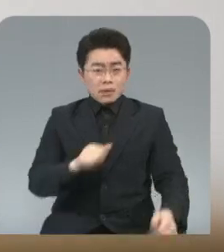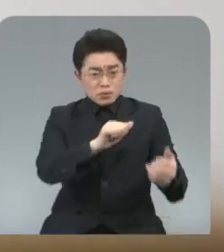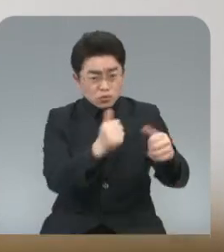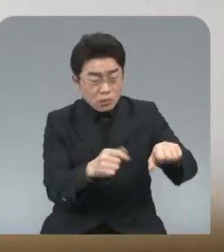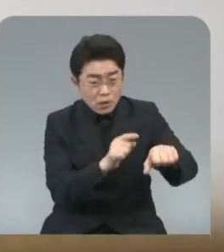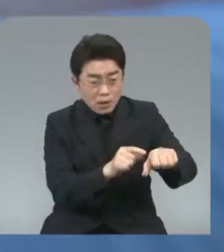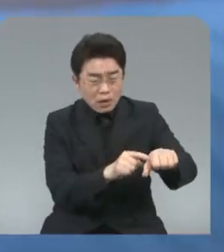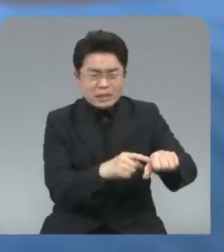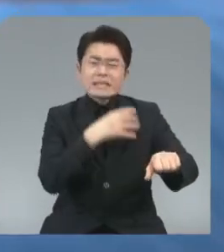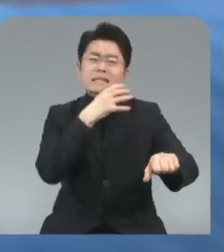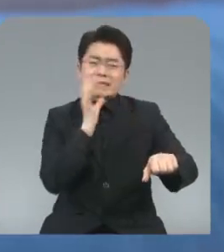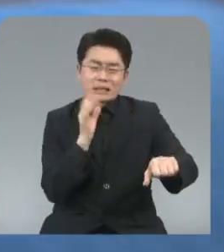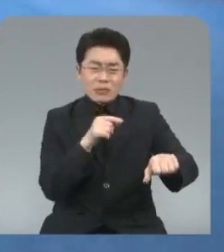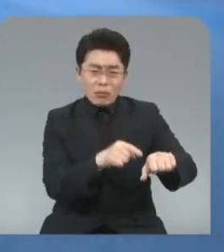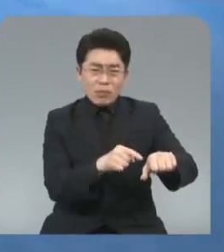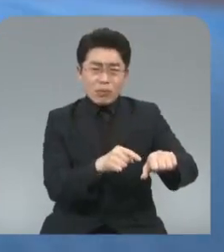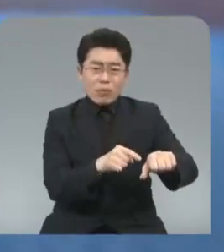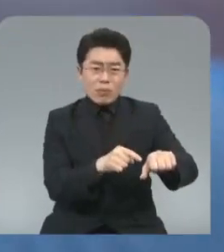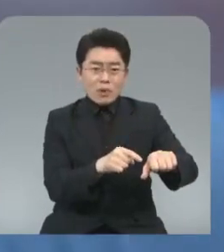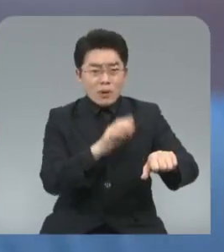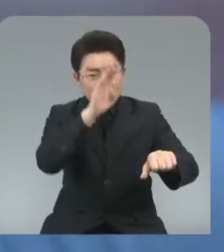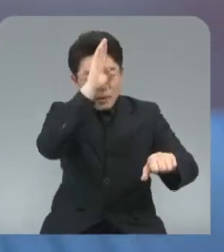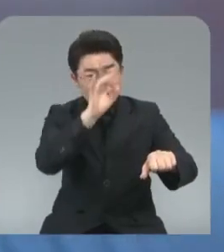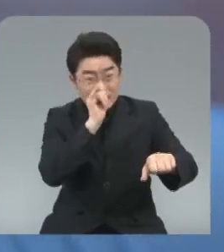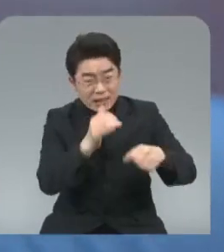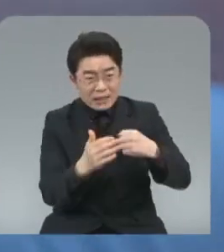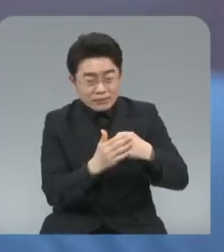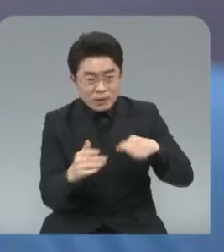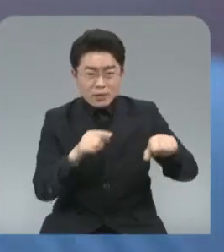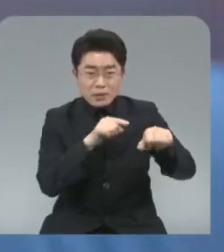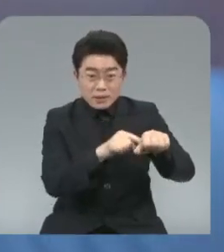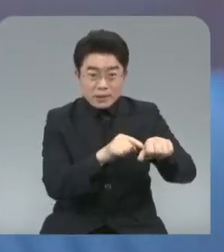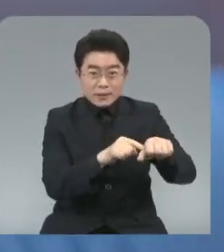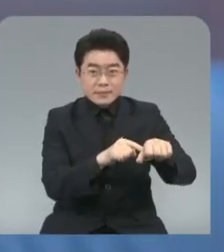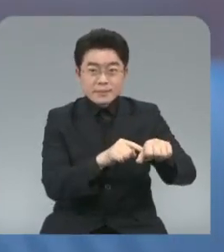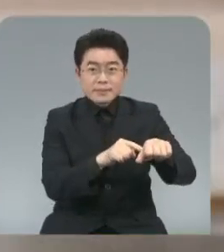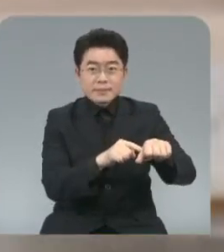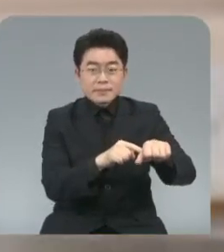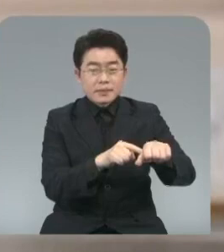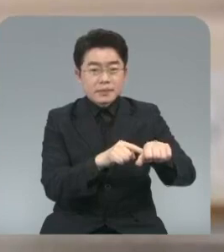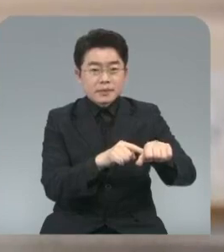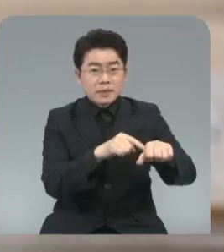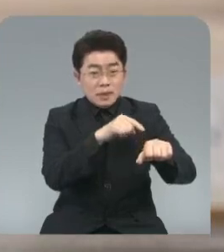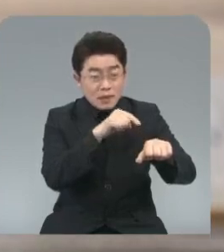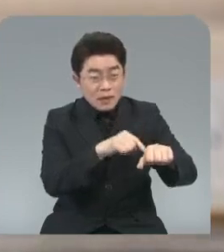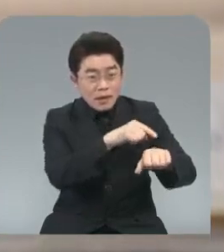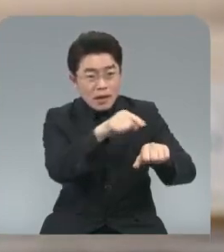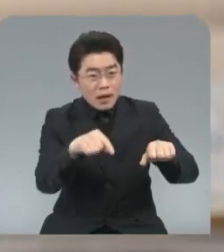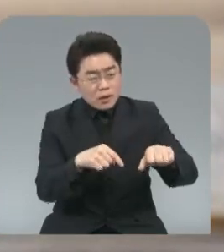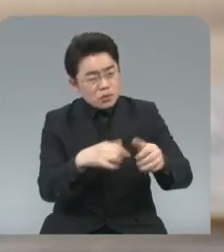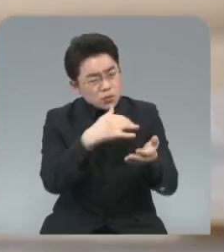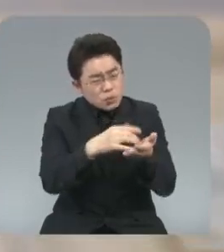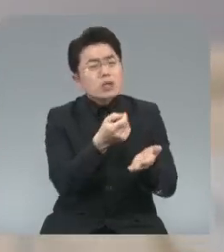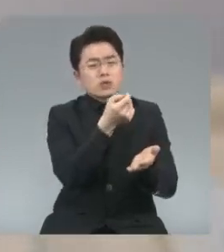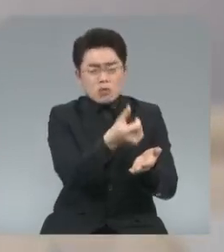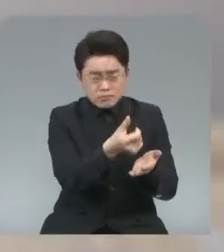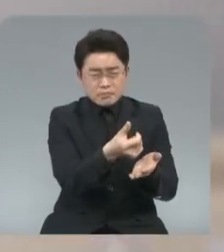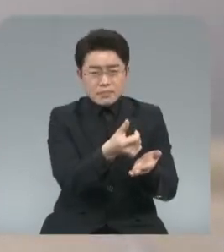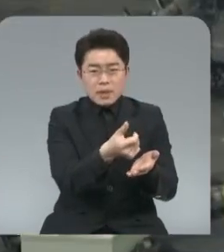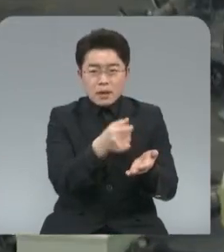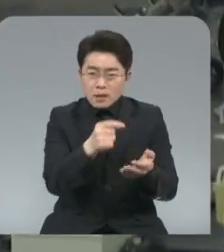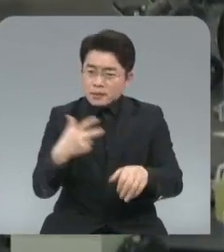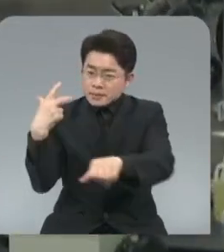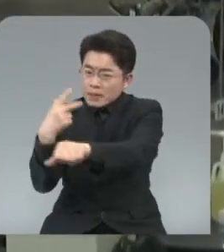사망자들이 고령의 요양원 환자였던 점을 들어 사망 사건의 발생 건수가 아직 경고할 만한 수준은